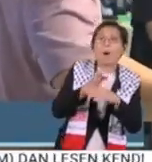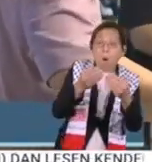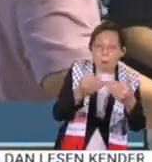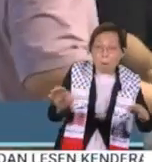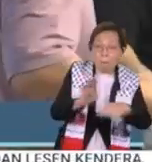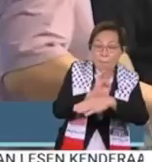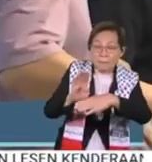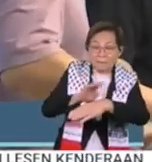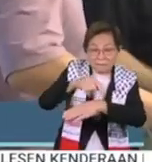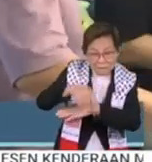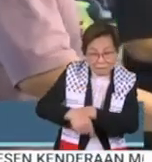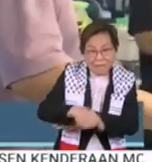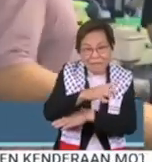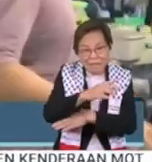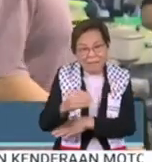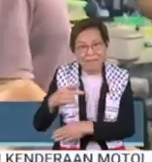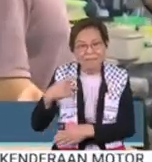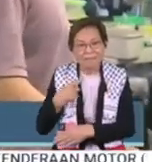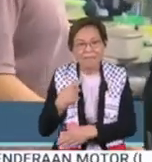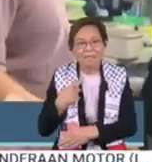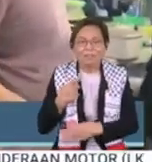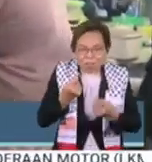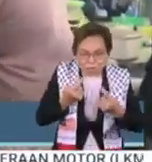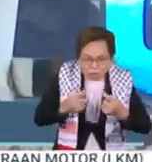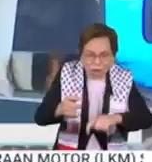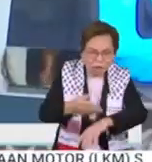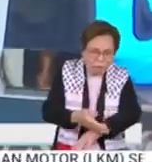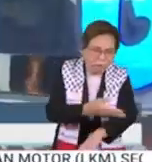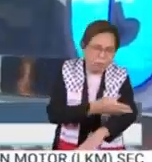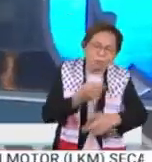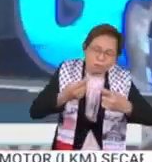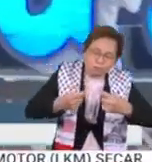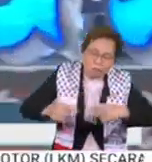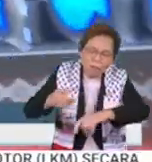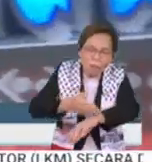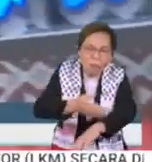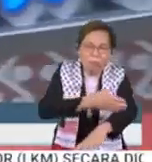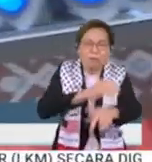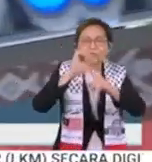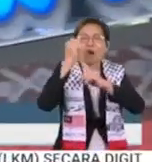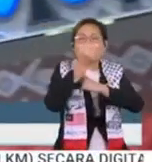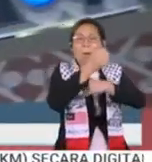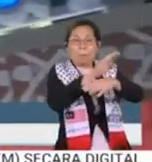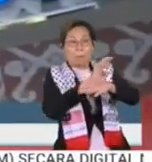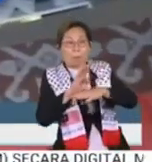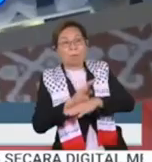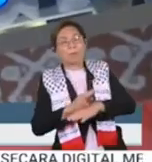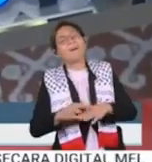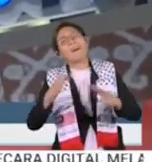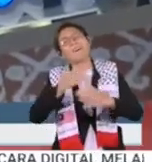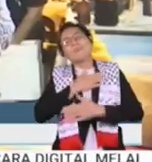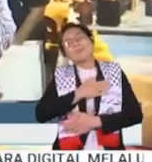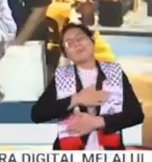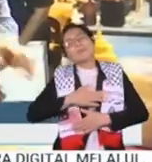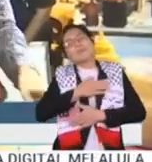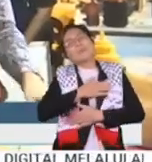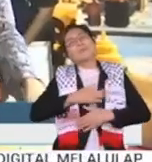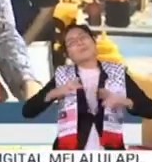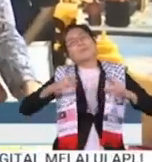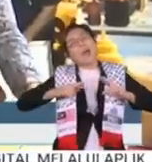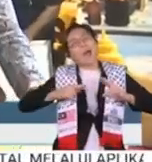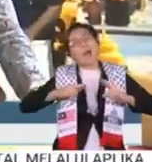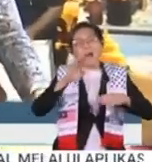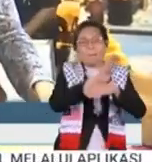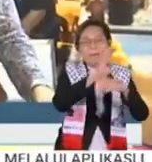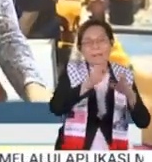and we try to improve a lot. Suasana perniagaan yang santai, peniaga yang ramah